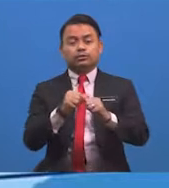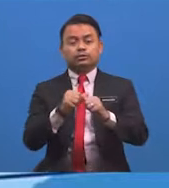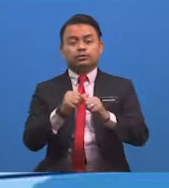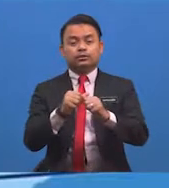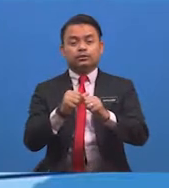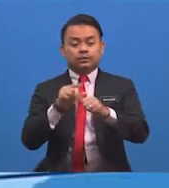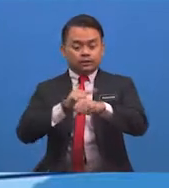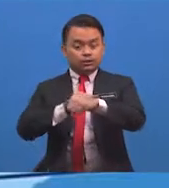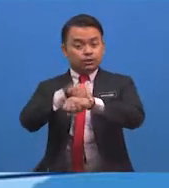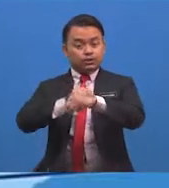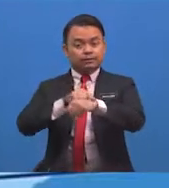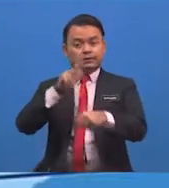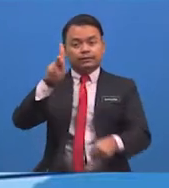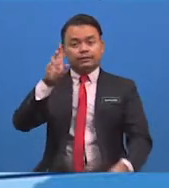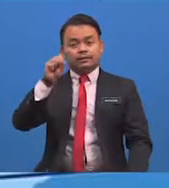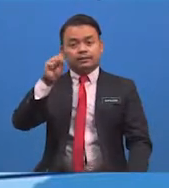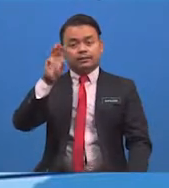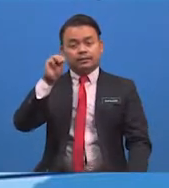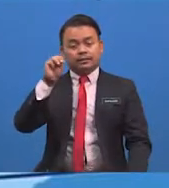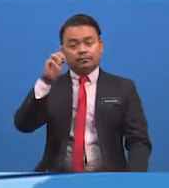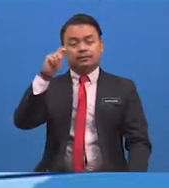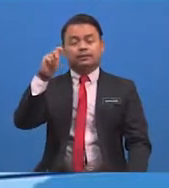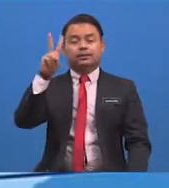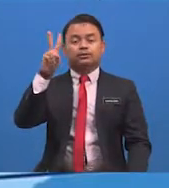Geografi KSSM Tingkatan 2.